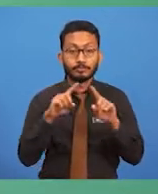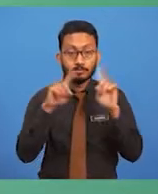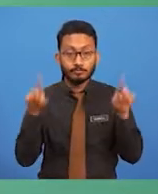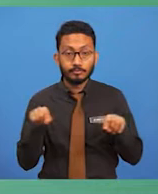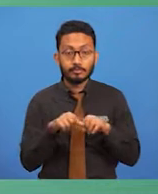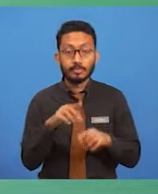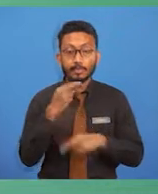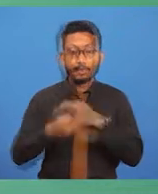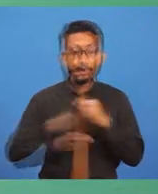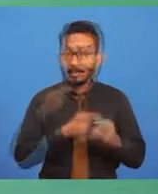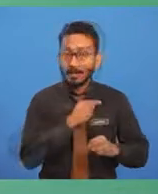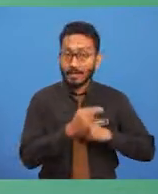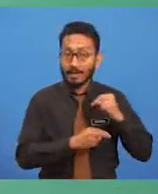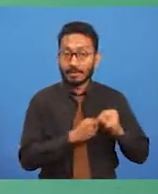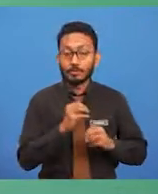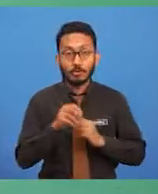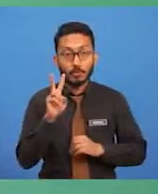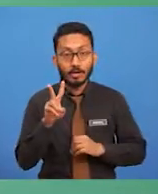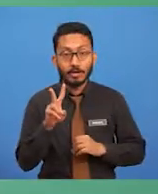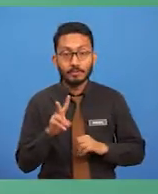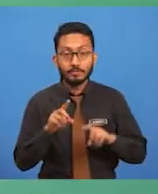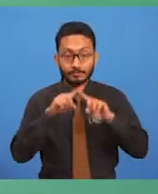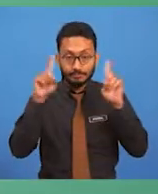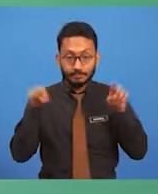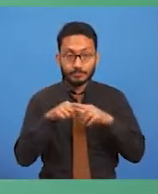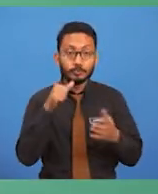surat dan sampul surat.